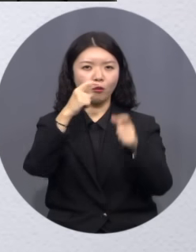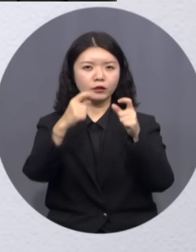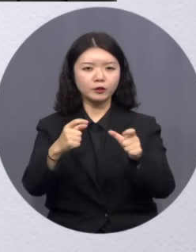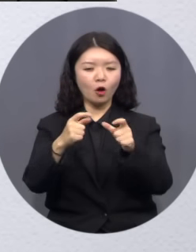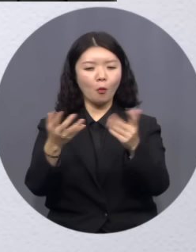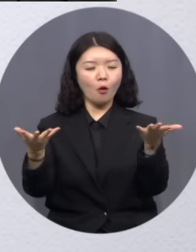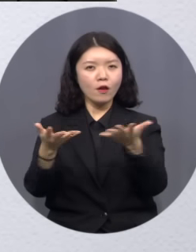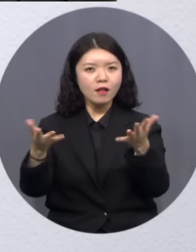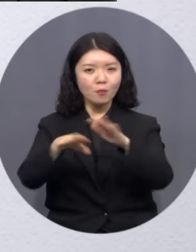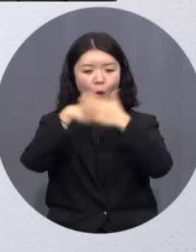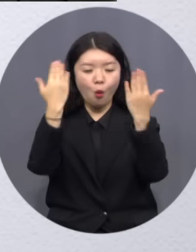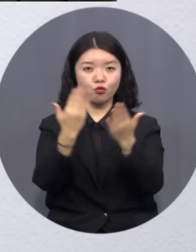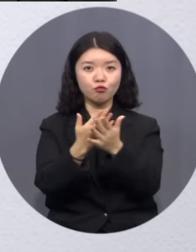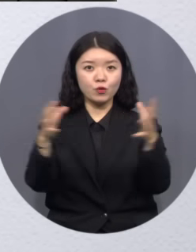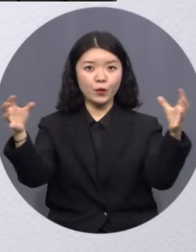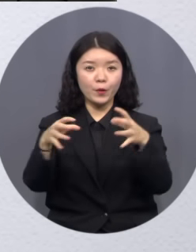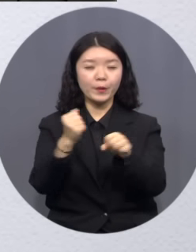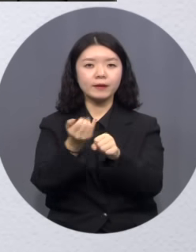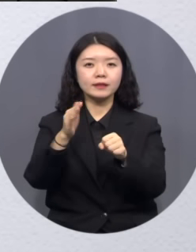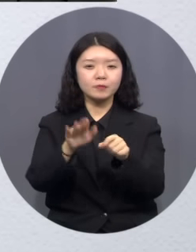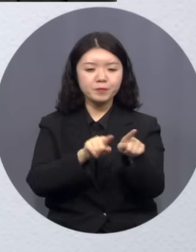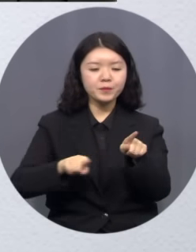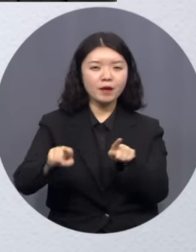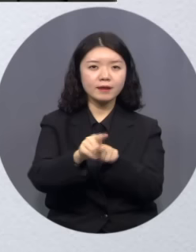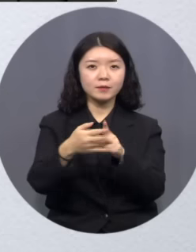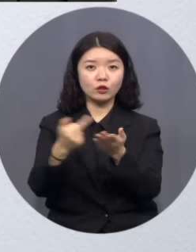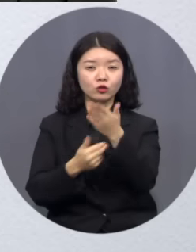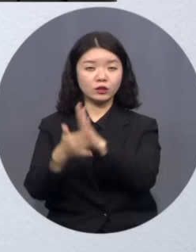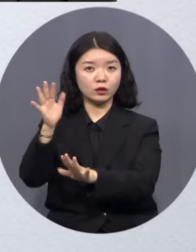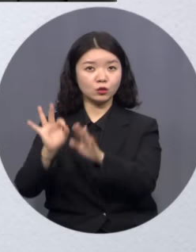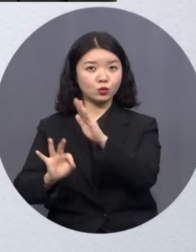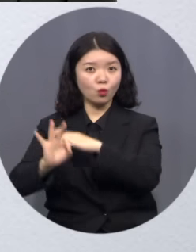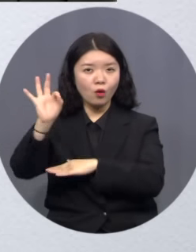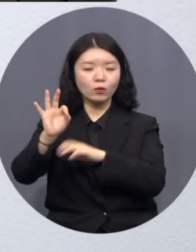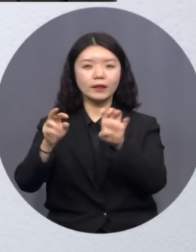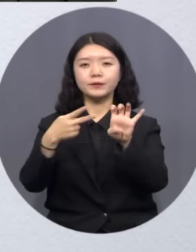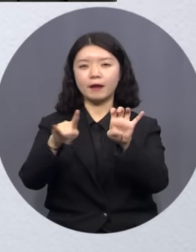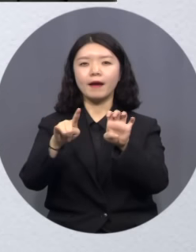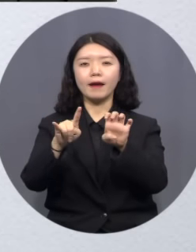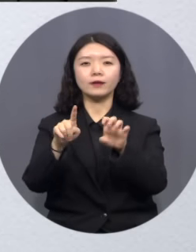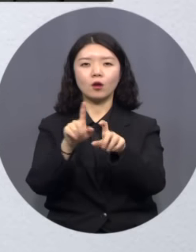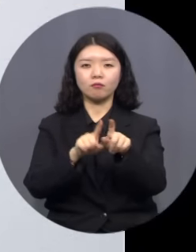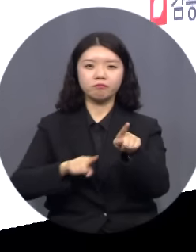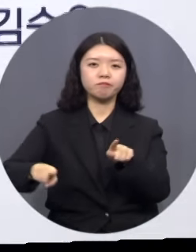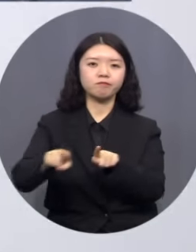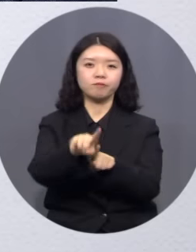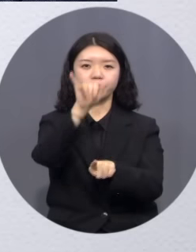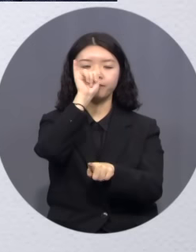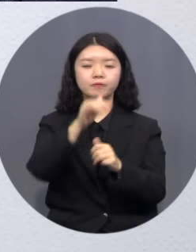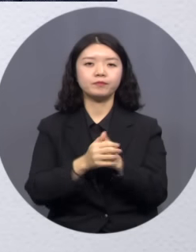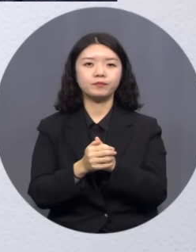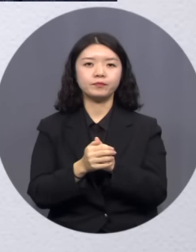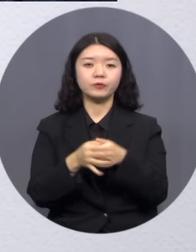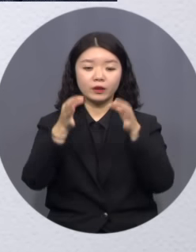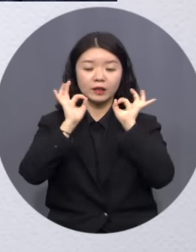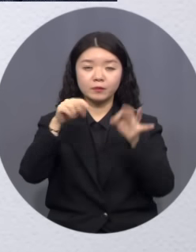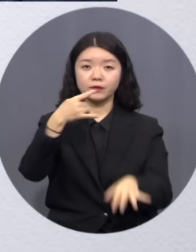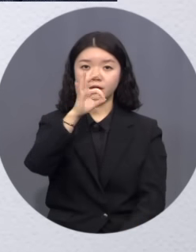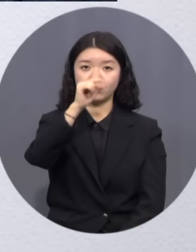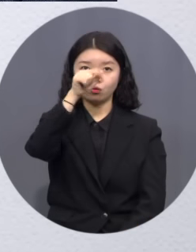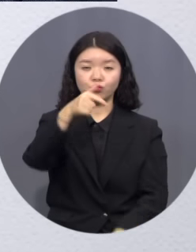직업 등에서 모두 앞섰지만 제주시 동지역과 40대에서 특히 강세를 보였습니다 김승욱 전